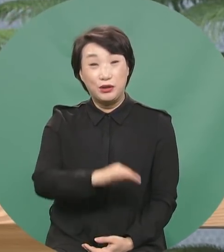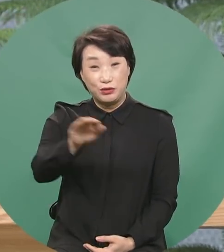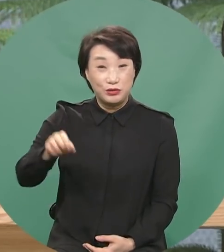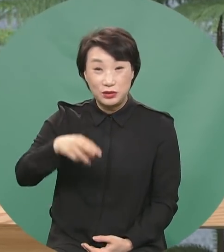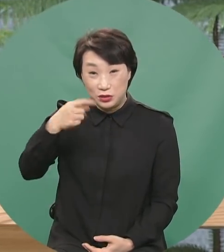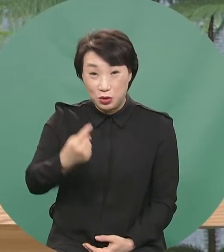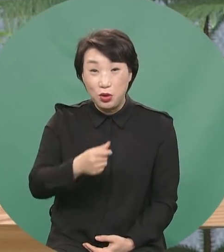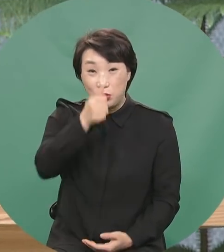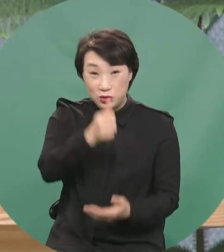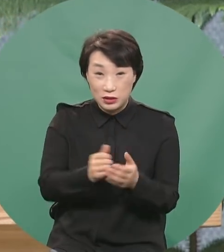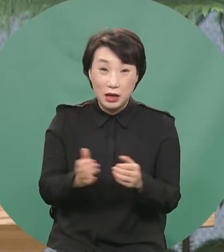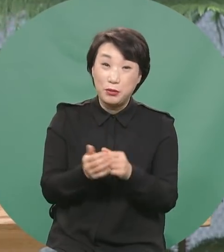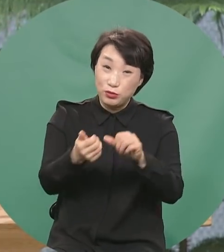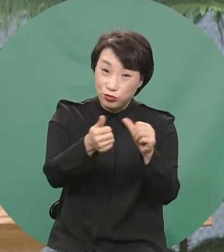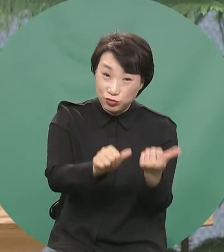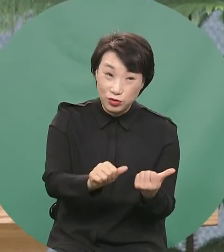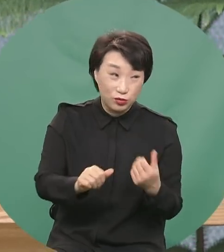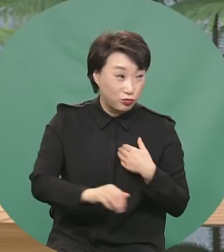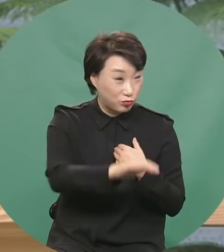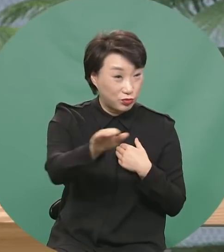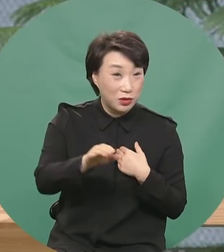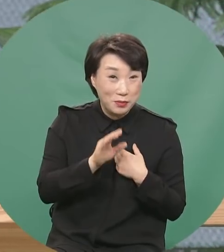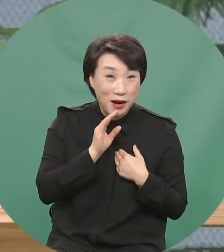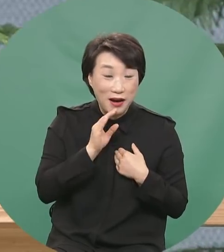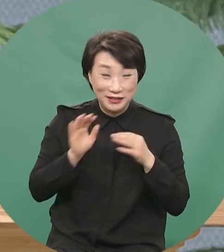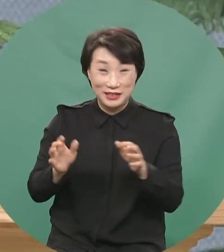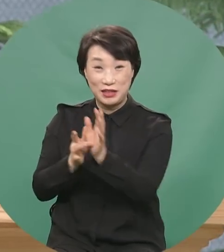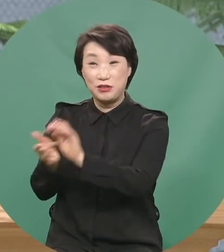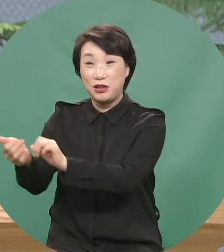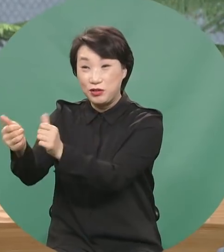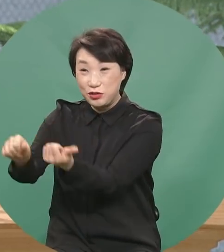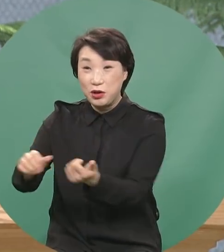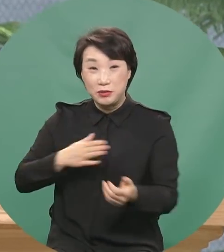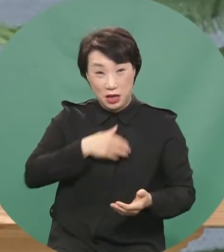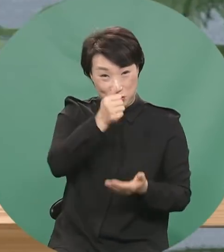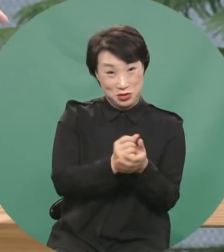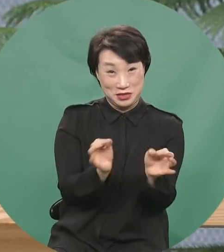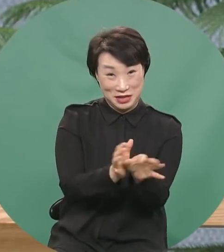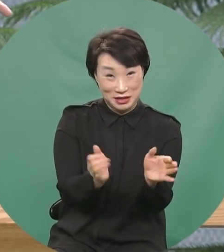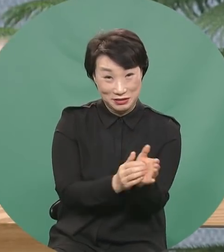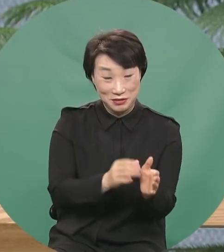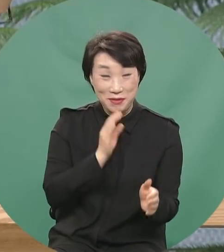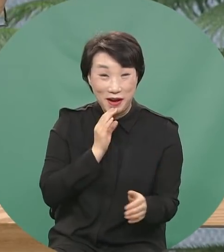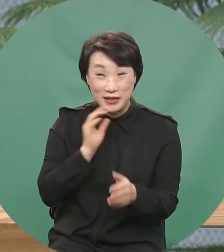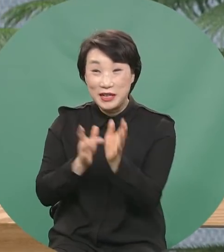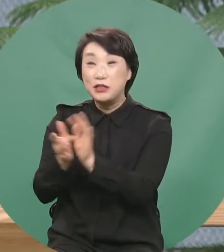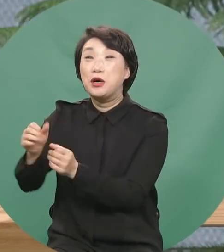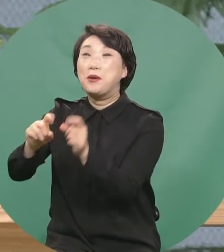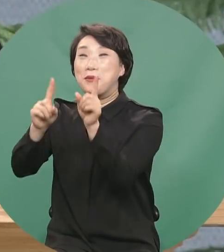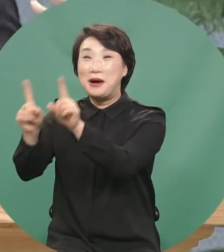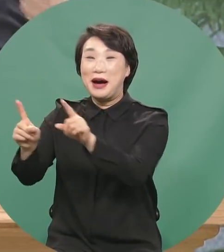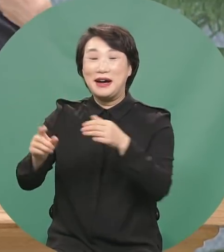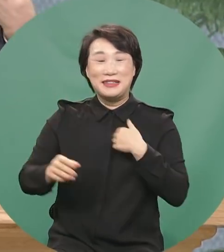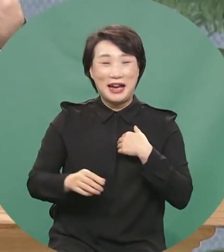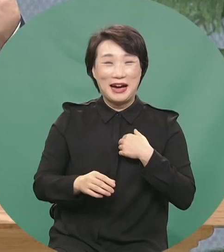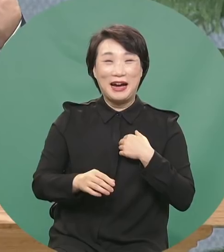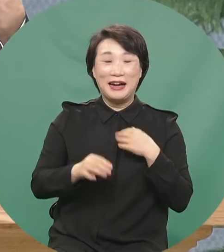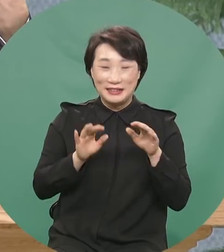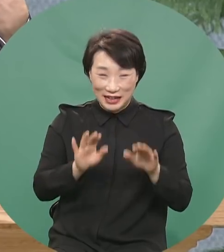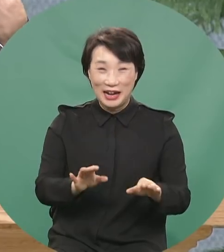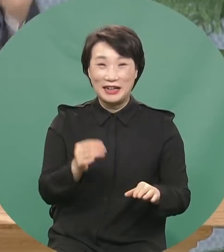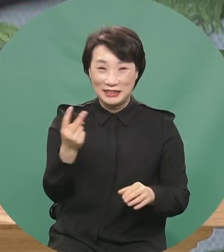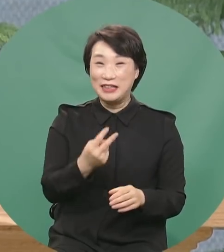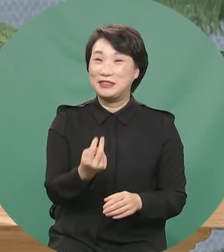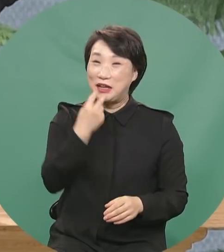우리도 죄로 죽었으나 그의 죽음으로 내 죄가 죽어버렸고 그가 부활하심으로 내가 다시